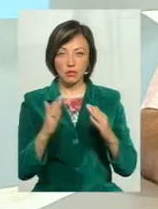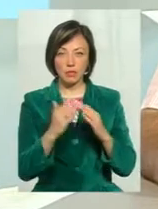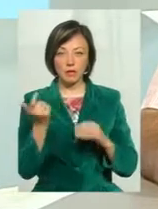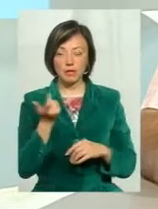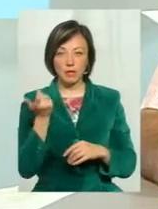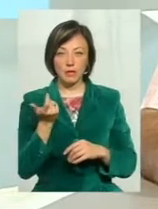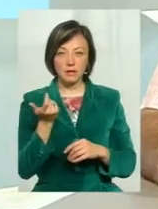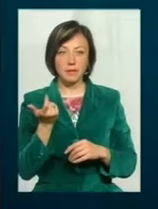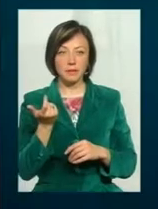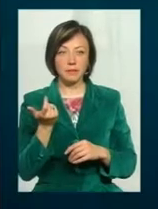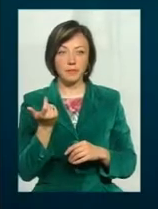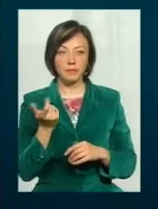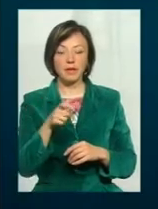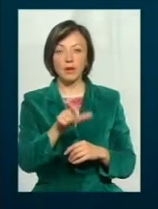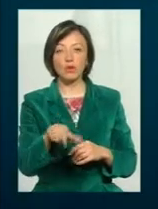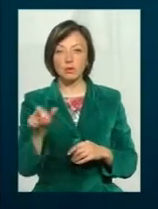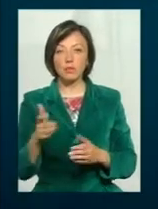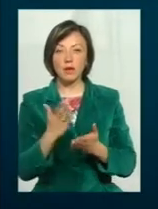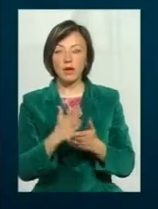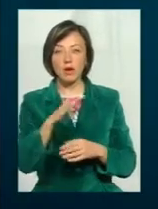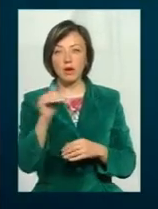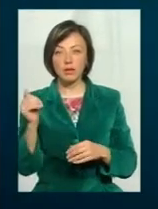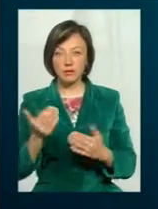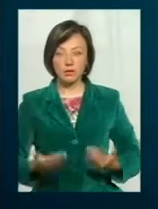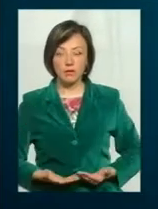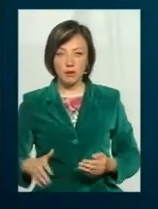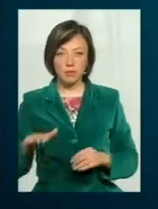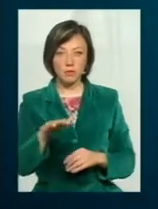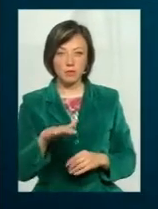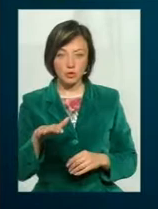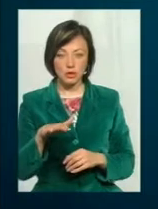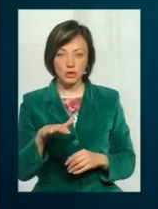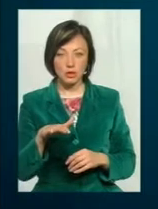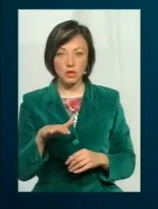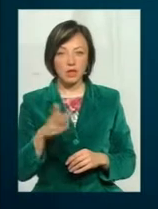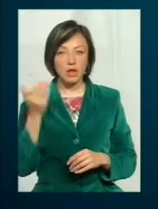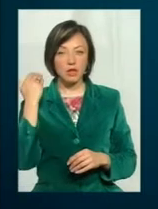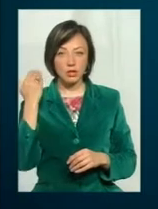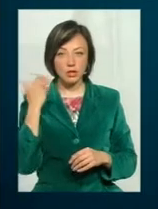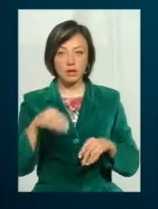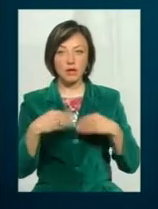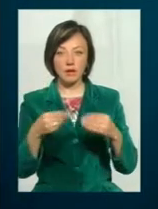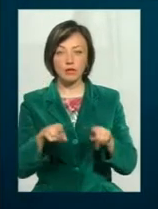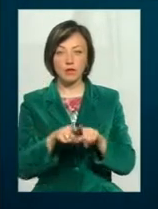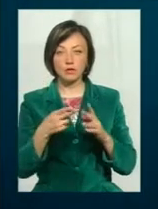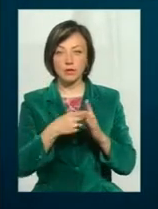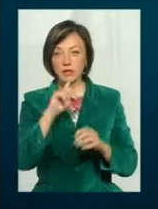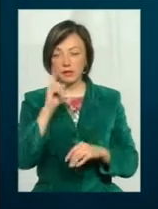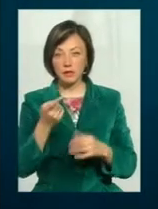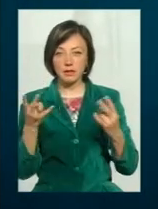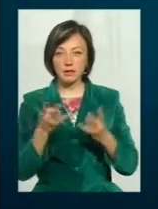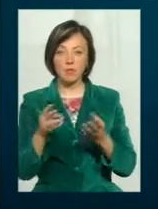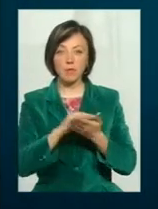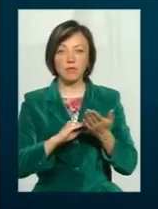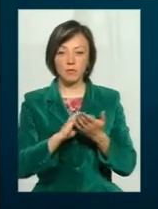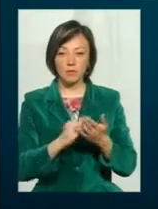домогосподарства, особи, які є орендарями житлових приміщень, оскільки ми раніше призначали таку субсидію на рік, а тепер їм необхідно